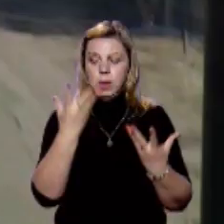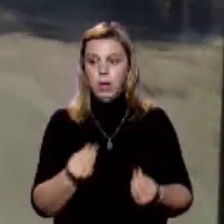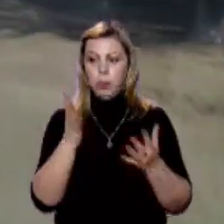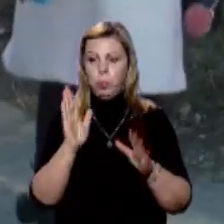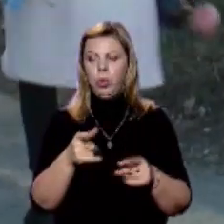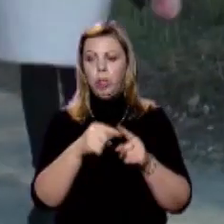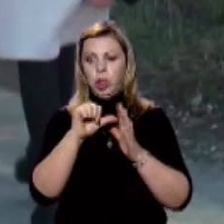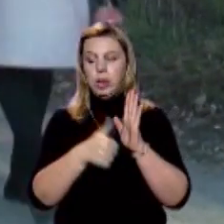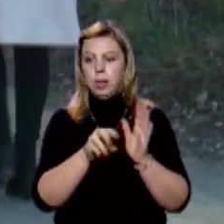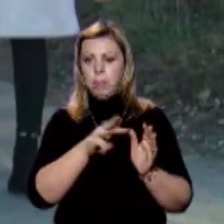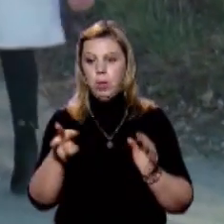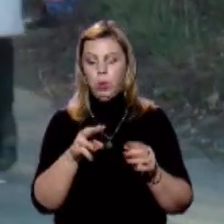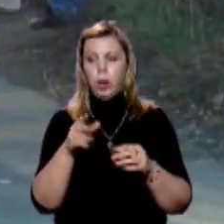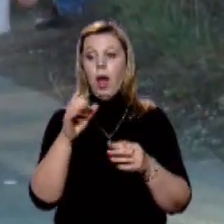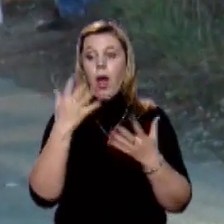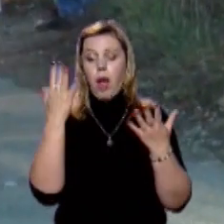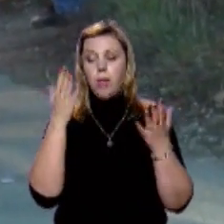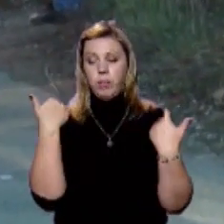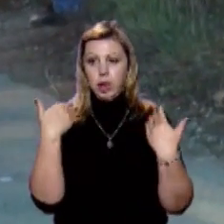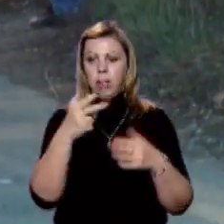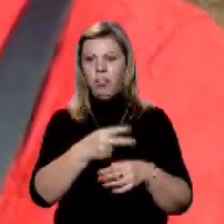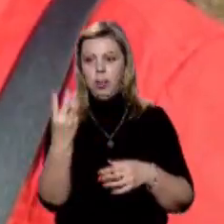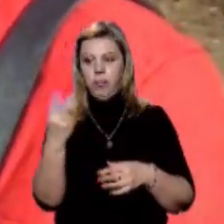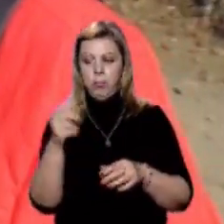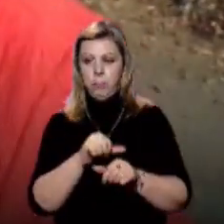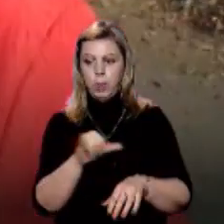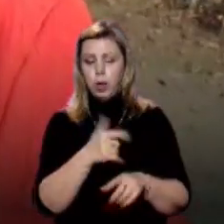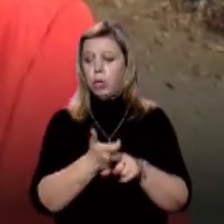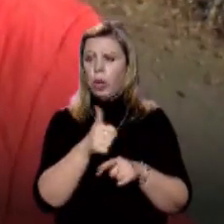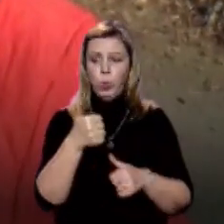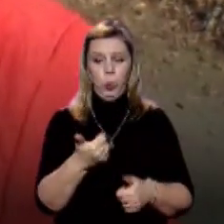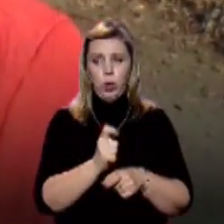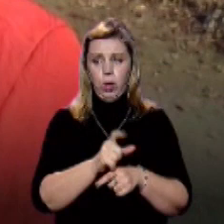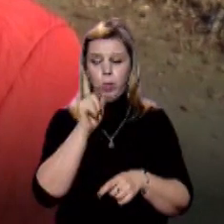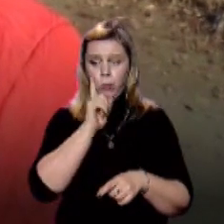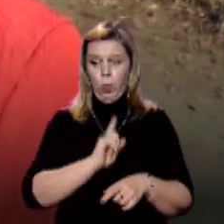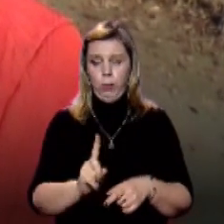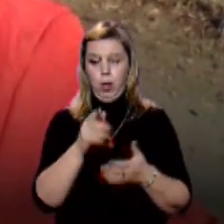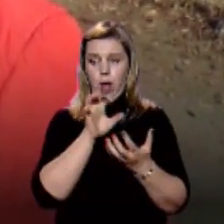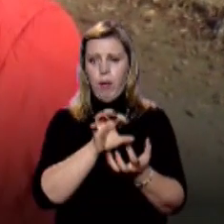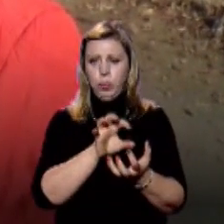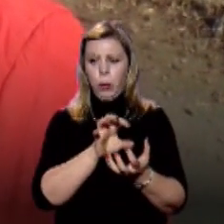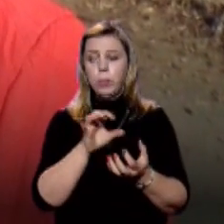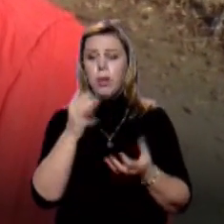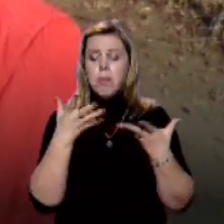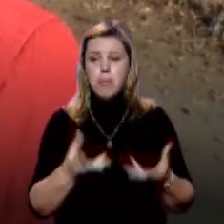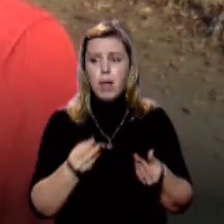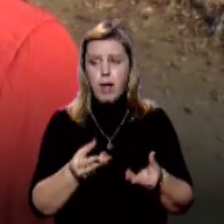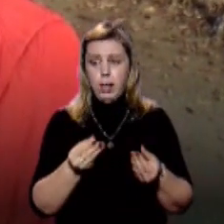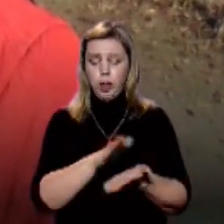з інтервалом 16 хвилин, у вихідні – кожні 22 хвилини. Це дуже хороші, комфортабельні такі автобуси,